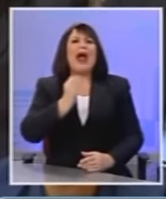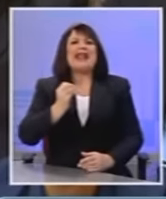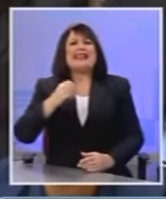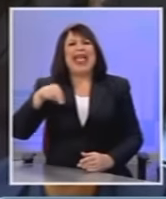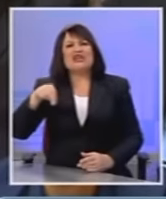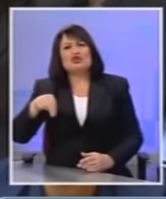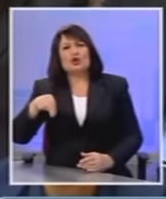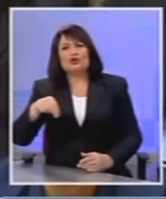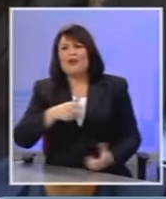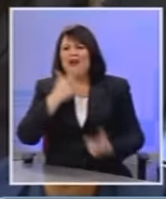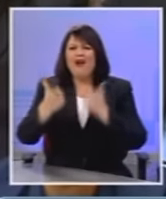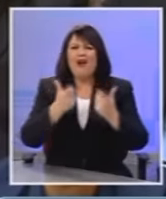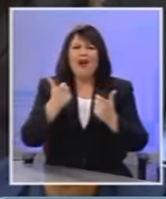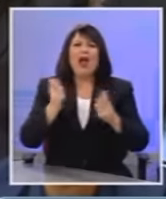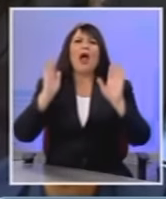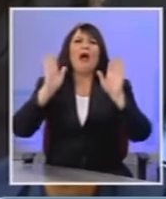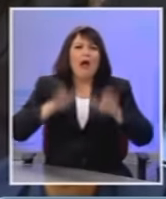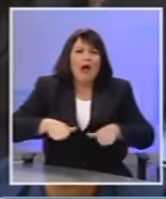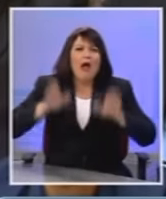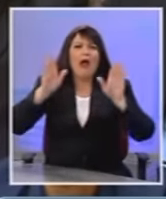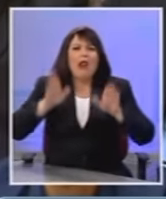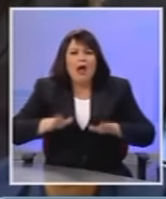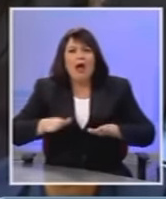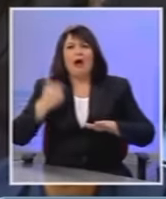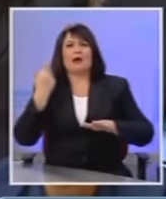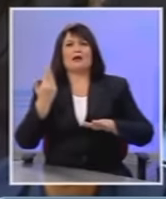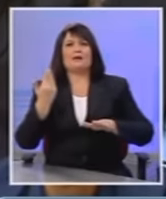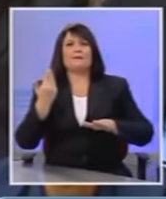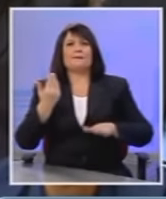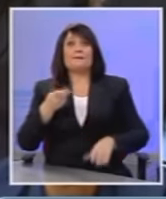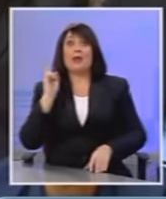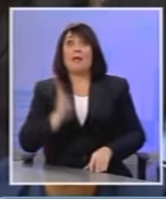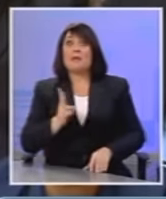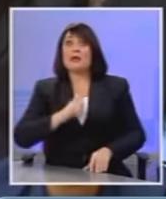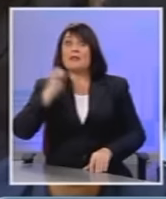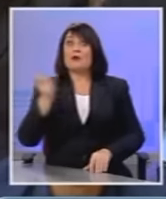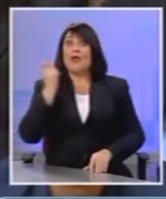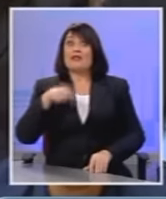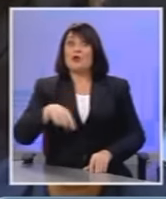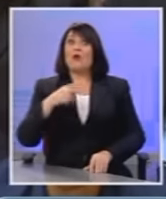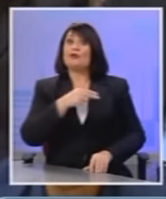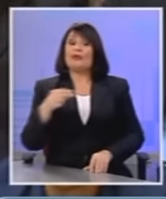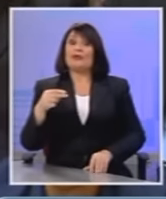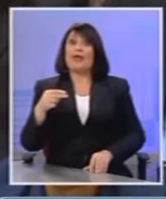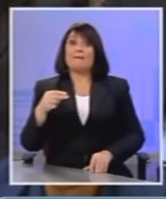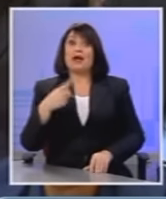ο ένας τον άλλον Αλλάχ Ακμπάρ. Είστε εθνικά επικίνδυνοι σε αυτό το ζήτημα. Τα έχετε κάνει κυριολεκτικά